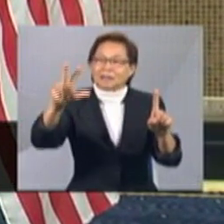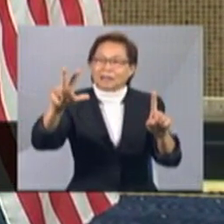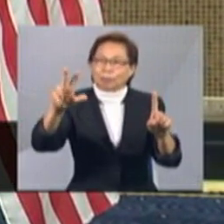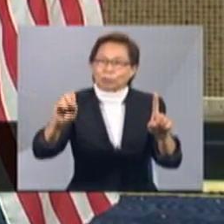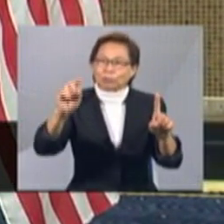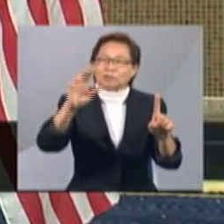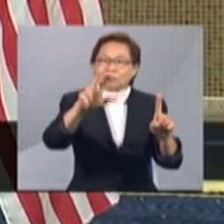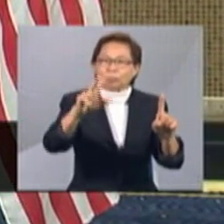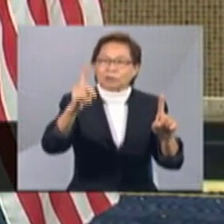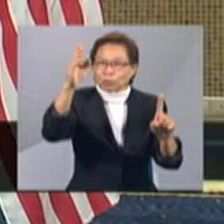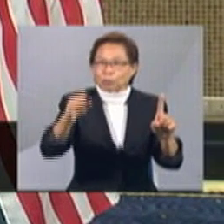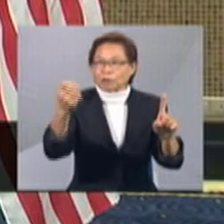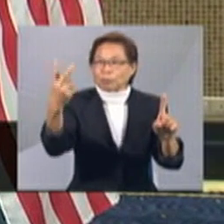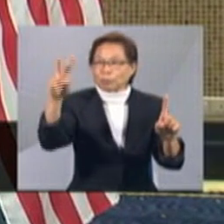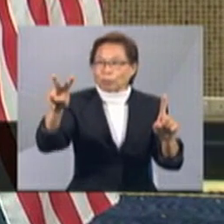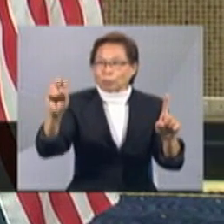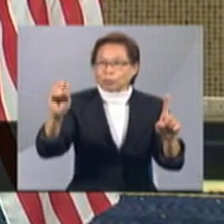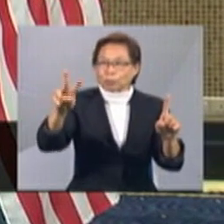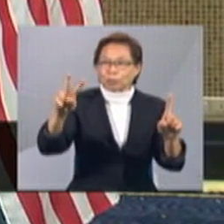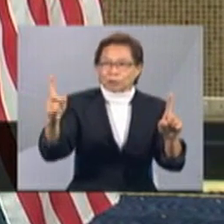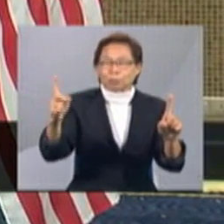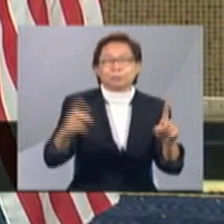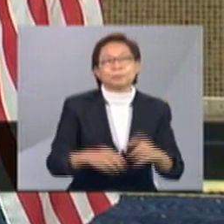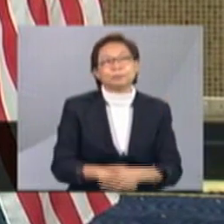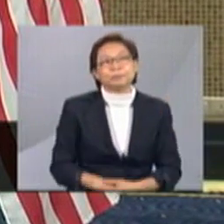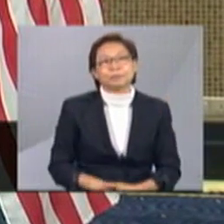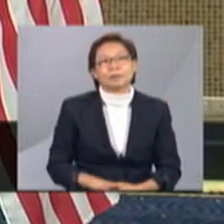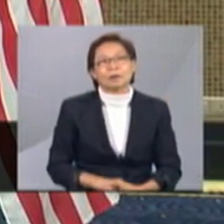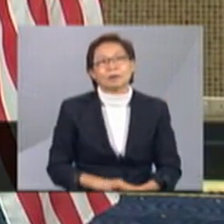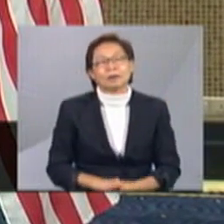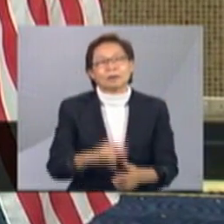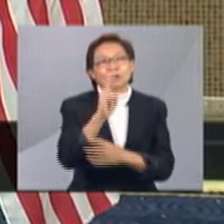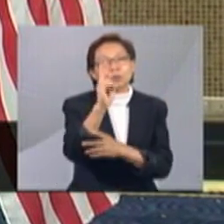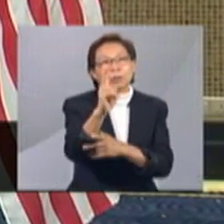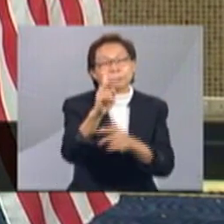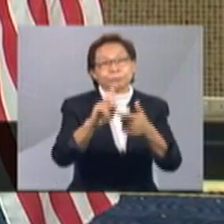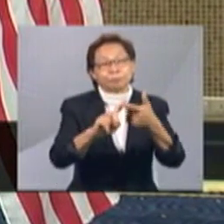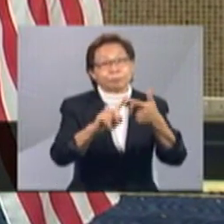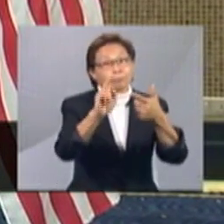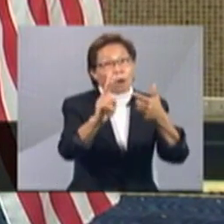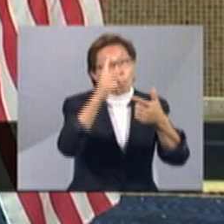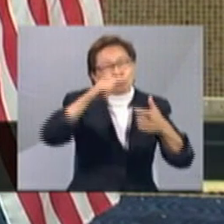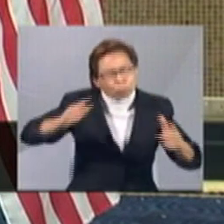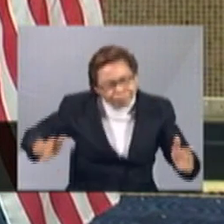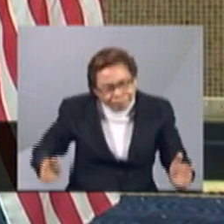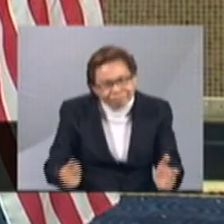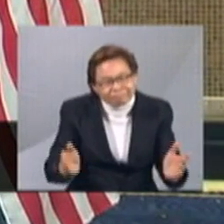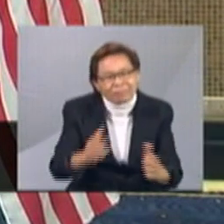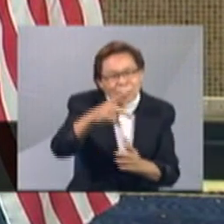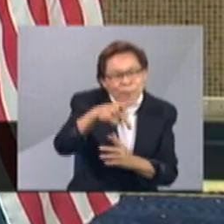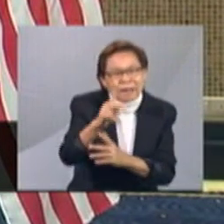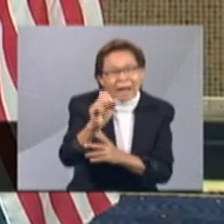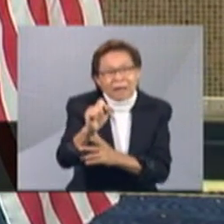31 Disember 2021. Dan kedua, bagi menggalakkan